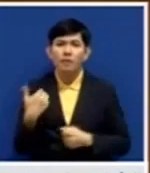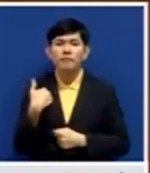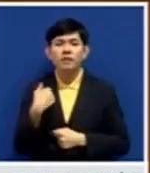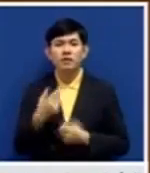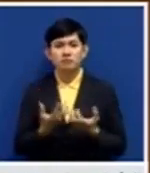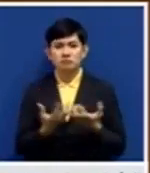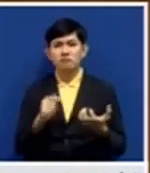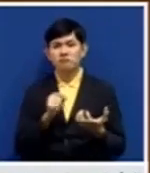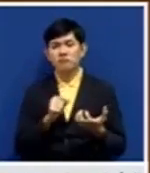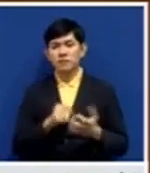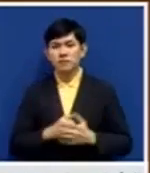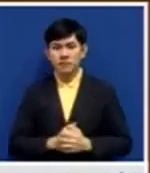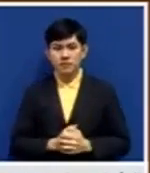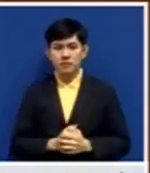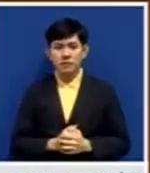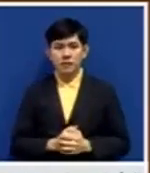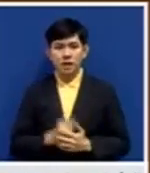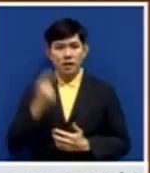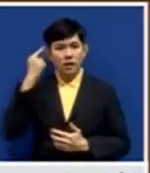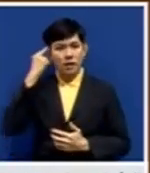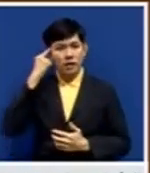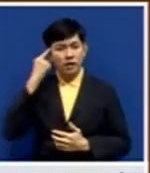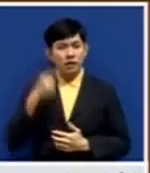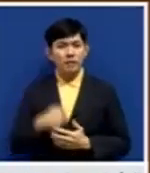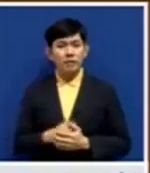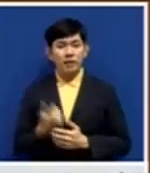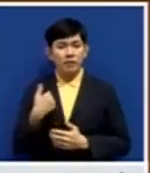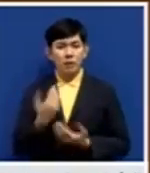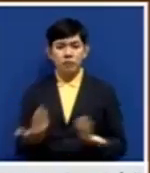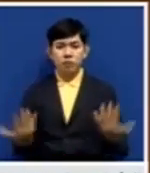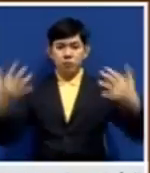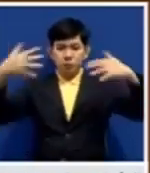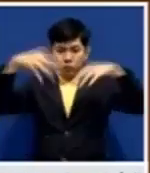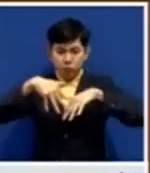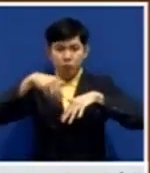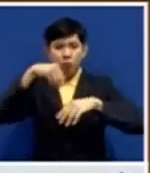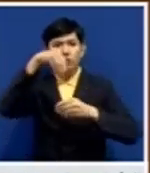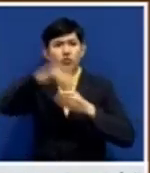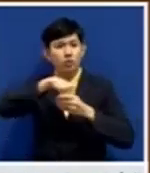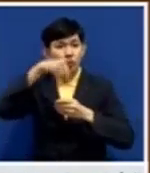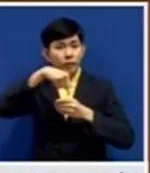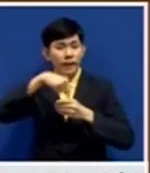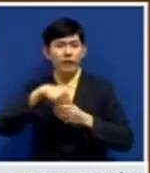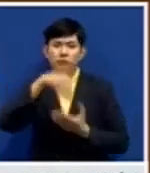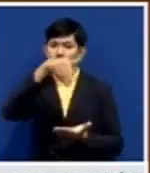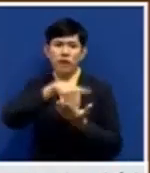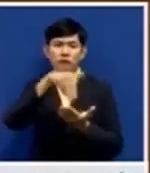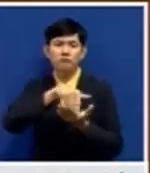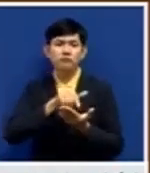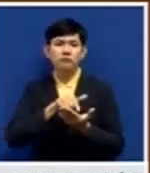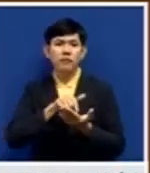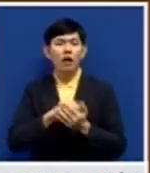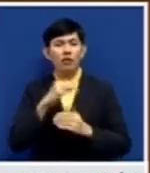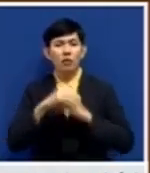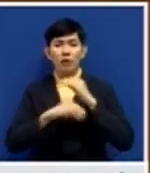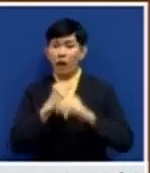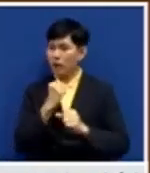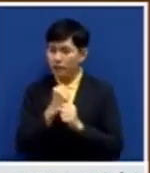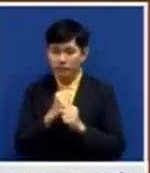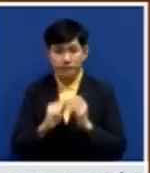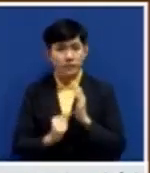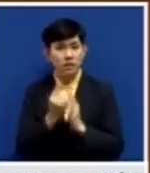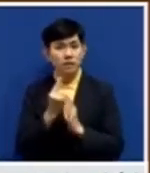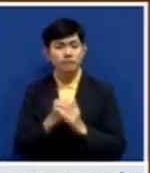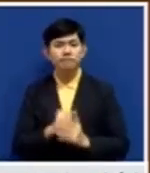มูลค่าแล้วให้มันเป็นฮับของภูมิภาคอันนี้โครงการมันก็เลยออกจริ